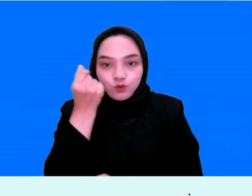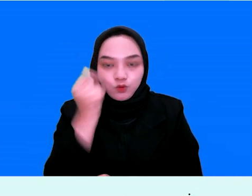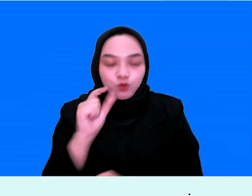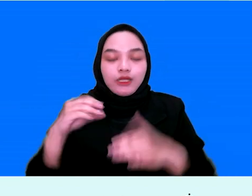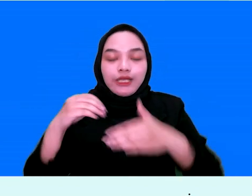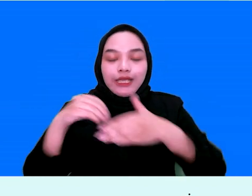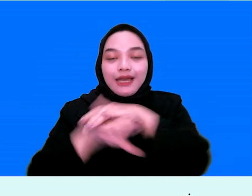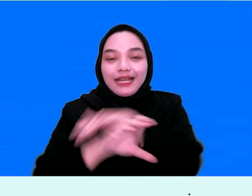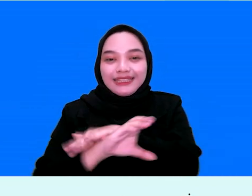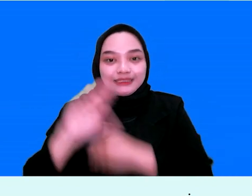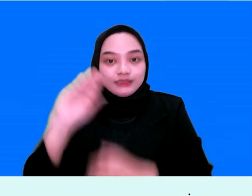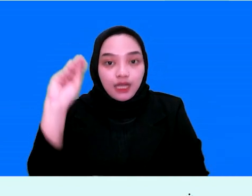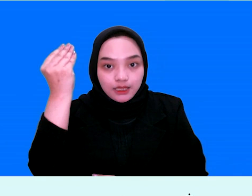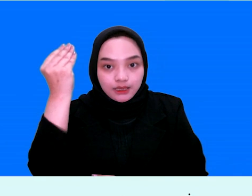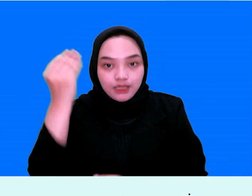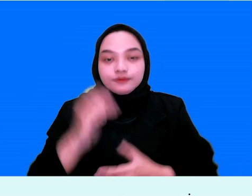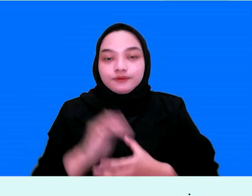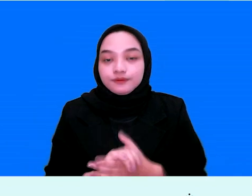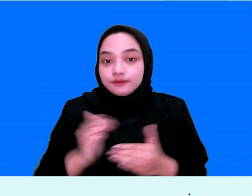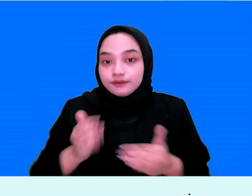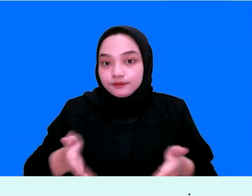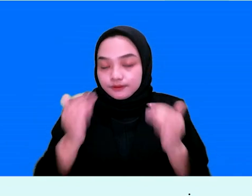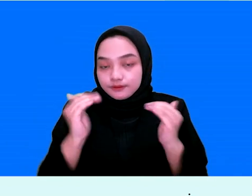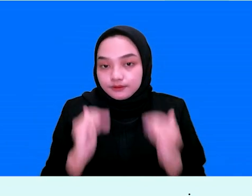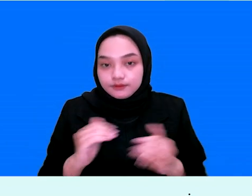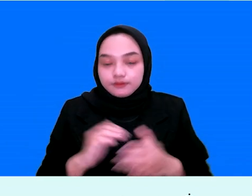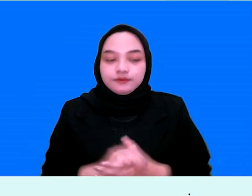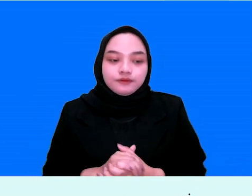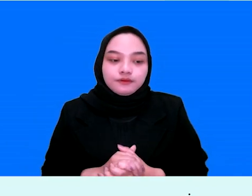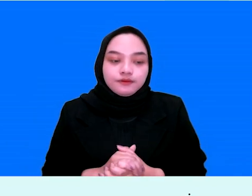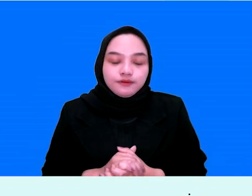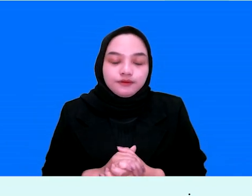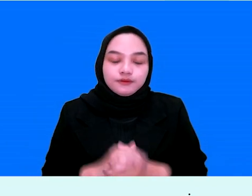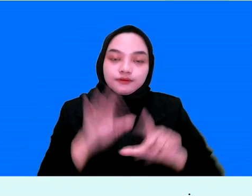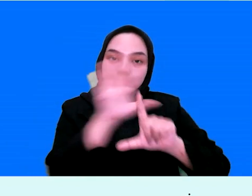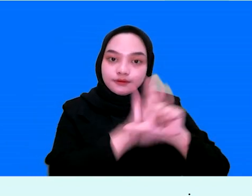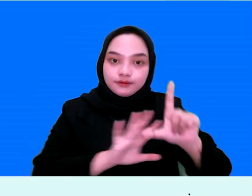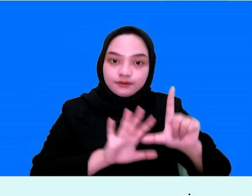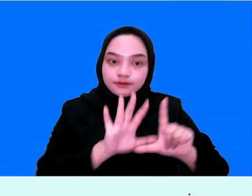untuk pihak MRT Jakarta. Lanjut.